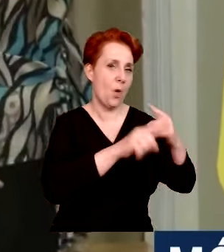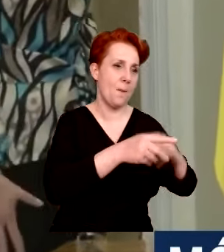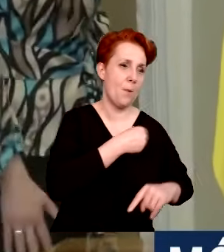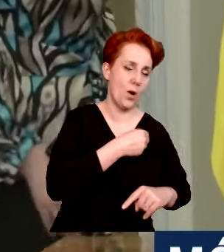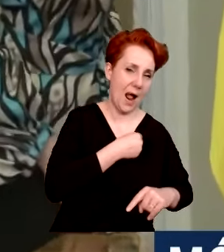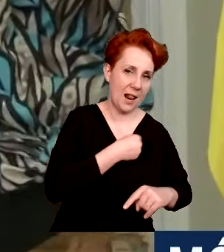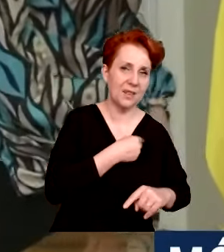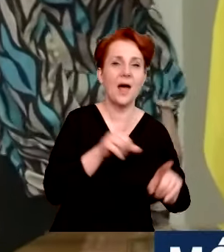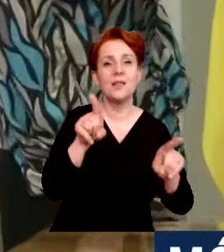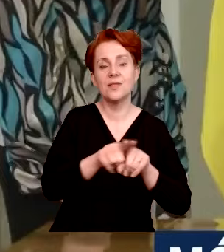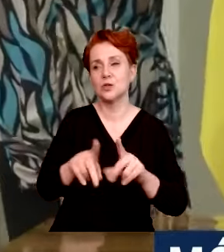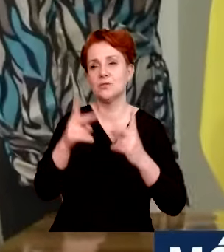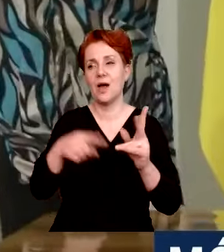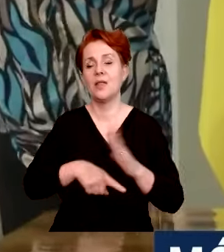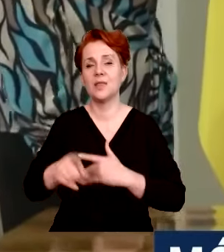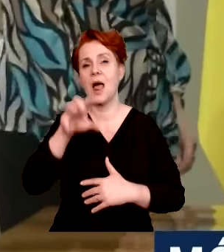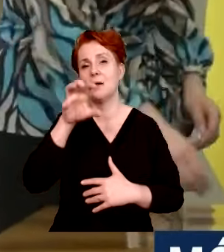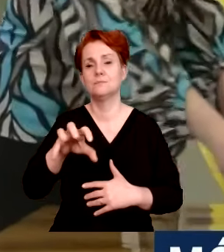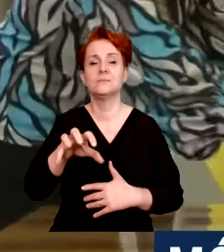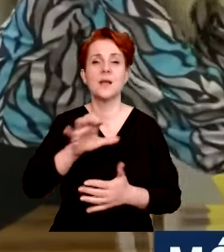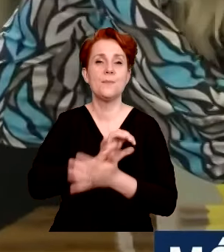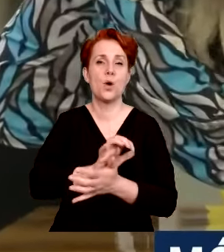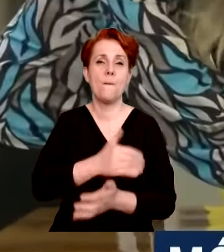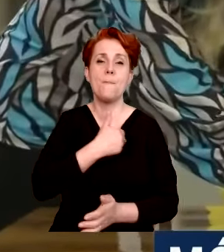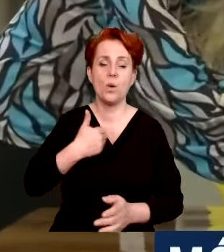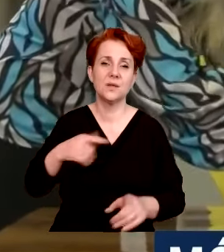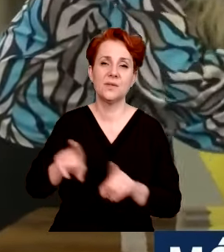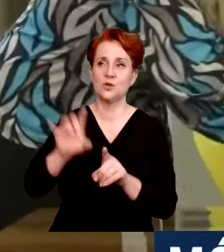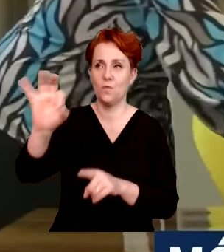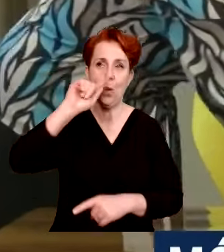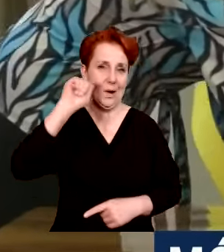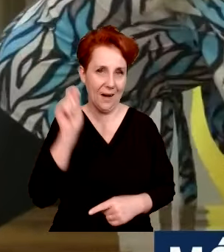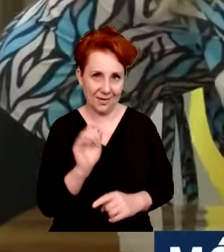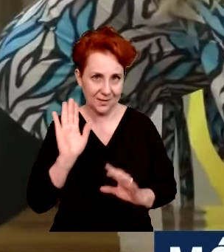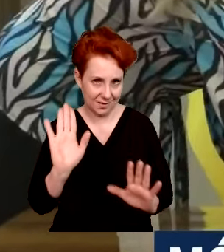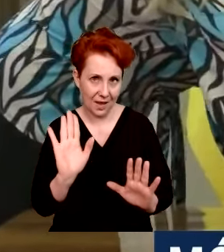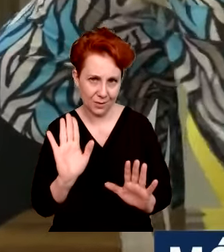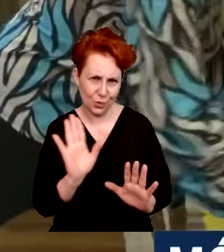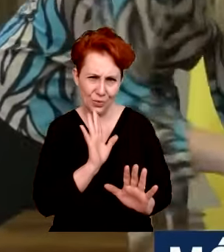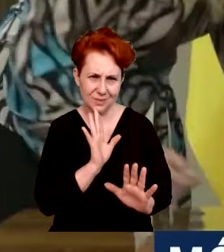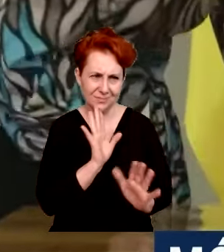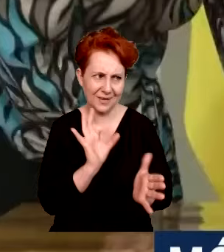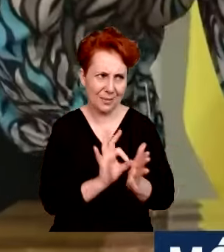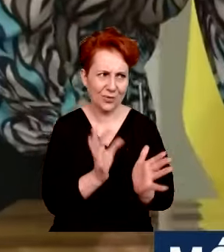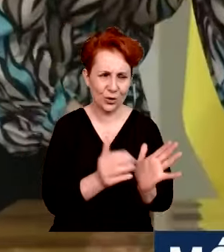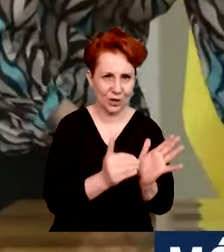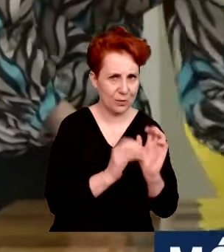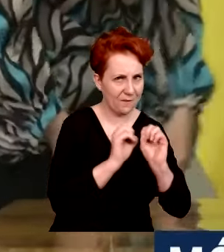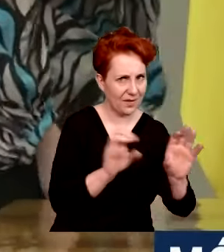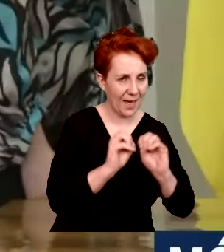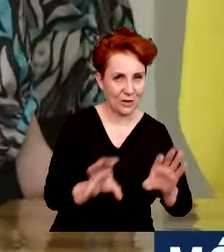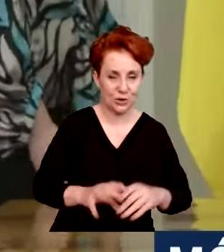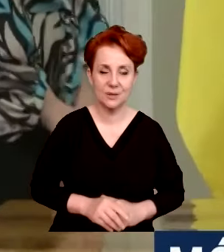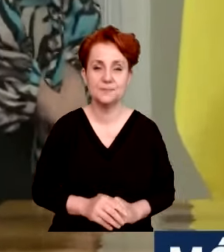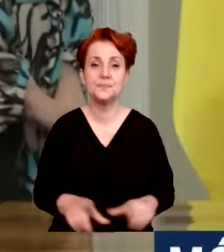znaczenie także dla polskich producentów i dla ukraińskich producentów. Nie muszę tego na pewno nikomu tłumaczyć.